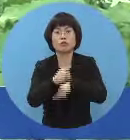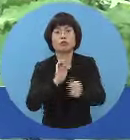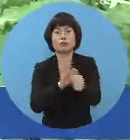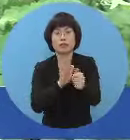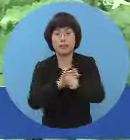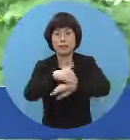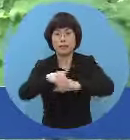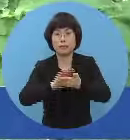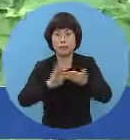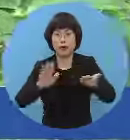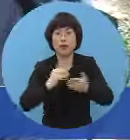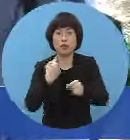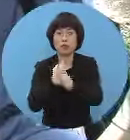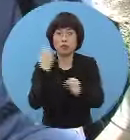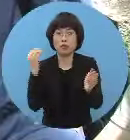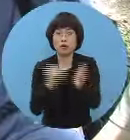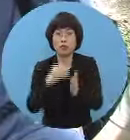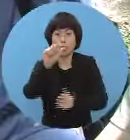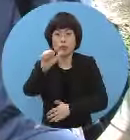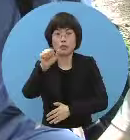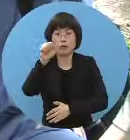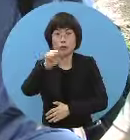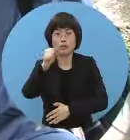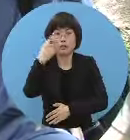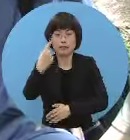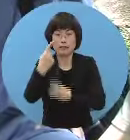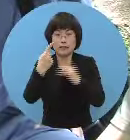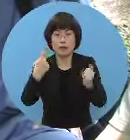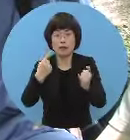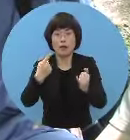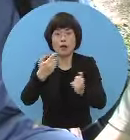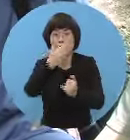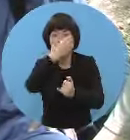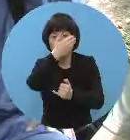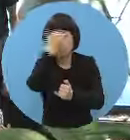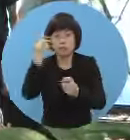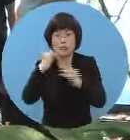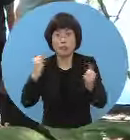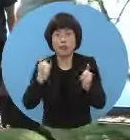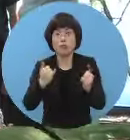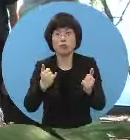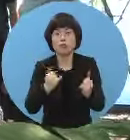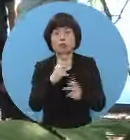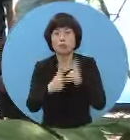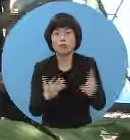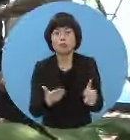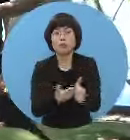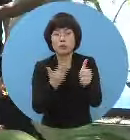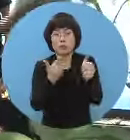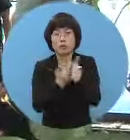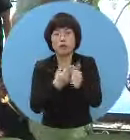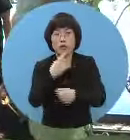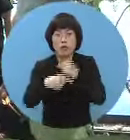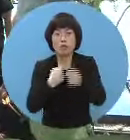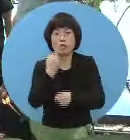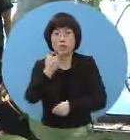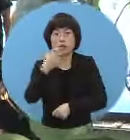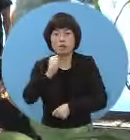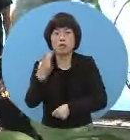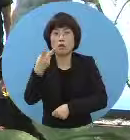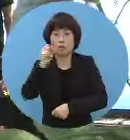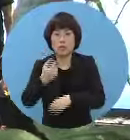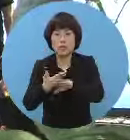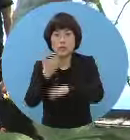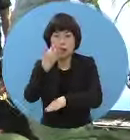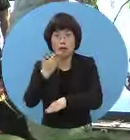지난해까지 51명의 농촌 청년 사업가를 양성해 연 매출 1억 내지 2억 이상을 올리는